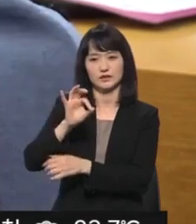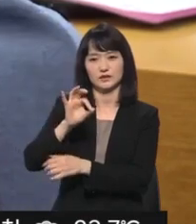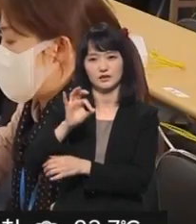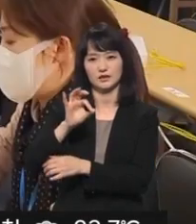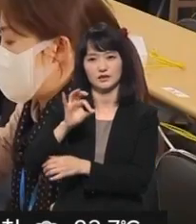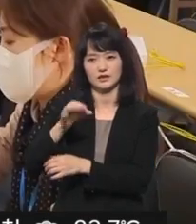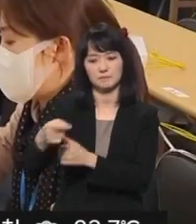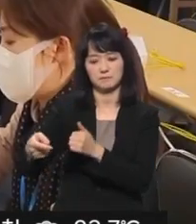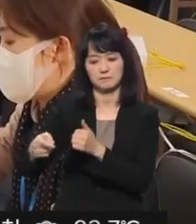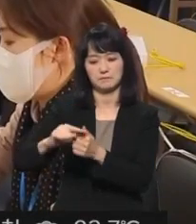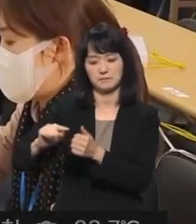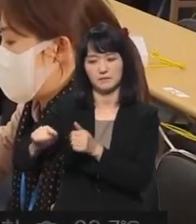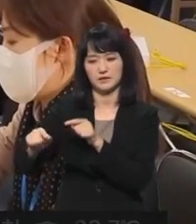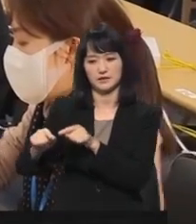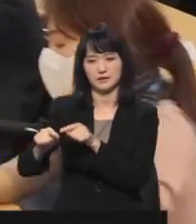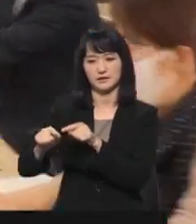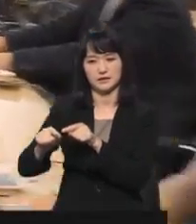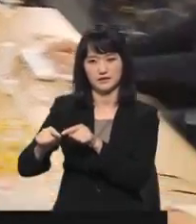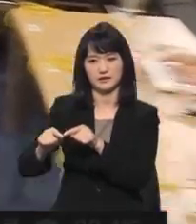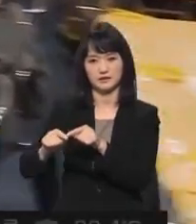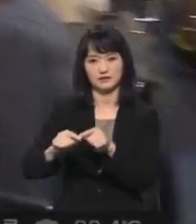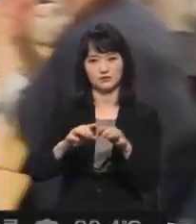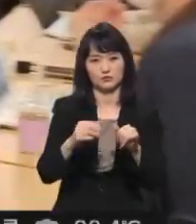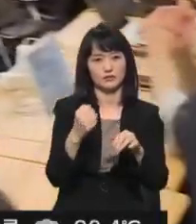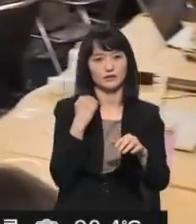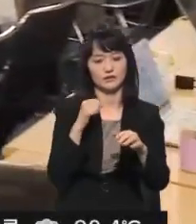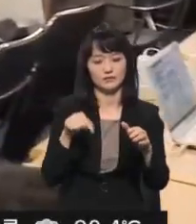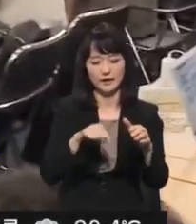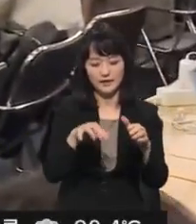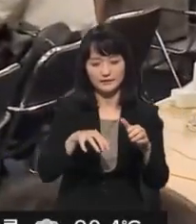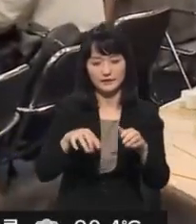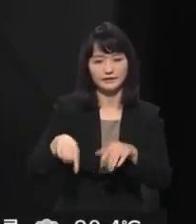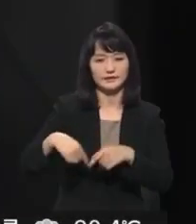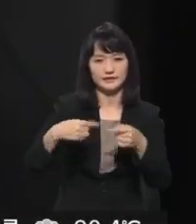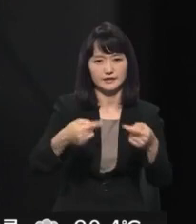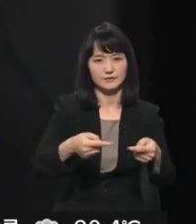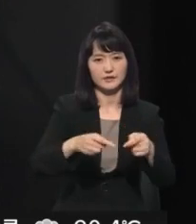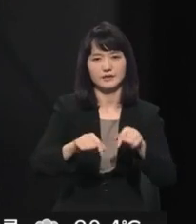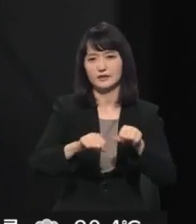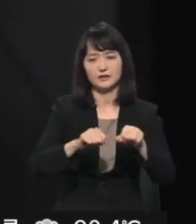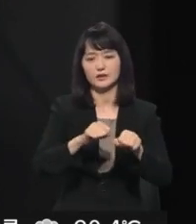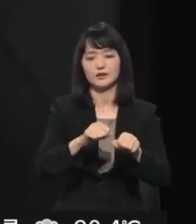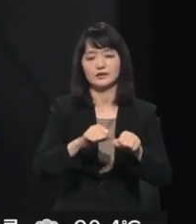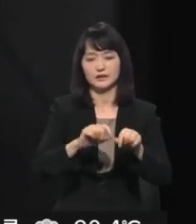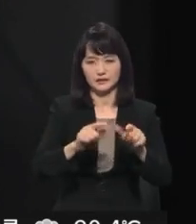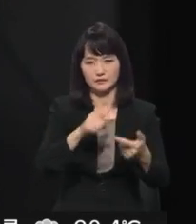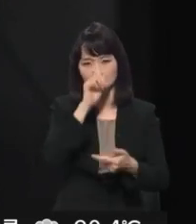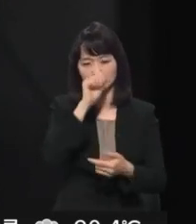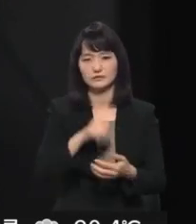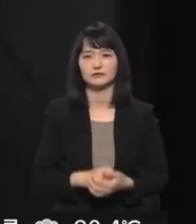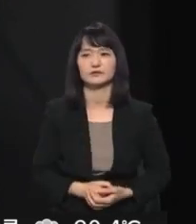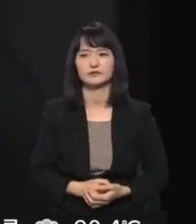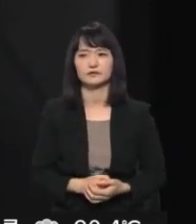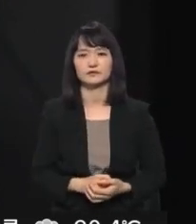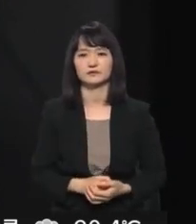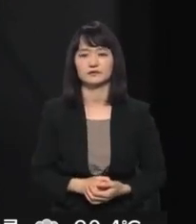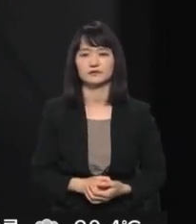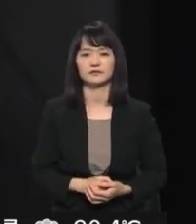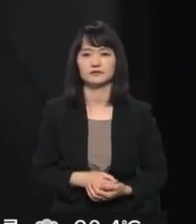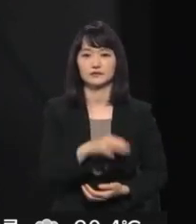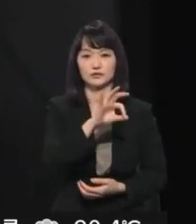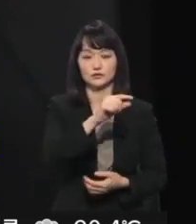단속을 했으면 좋겠어요 그니까 이게 지금까지는 u 넥과 의 역할을 굉장히 열심히 하셨다는 얘기잖아요 그거 안하고 이제 그